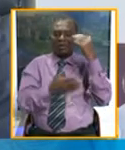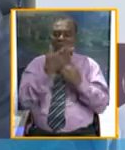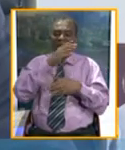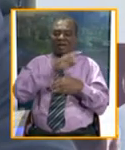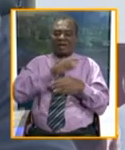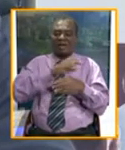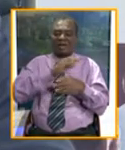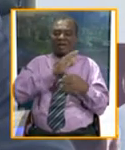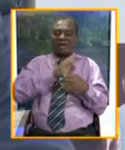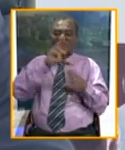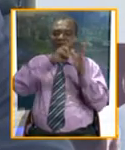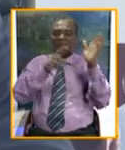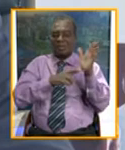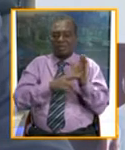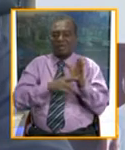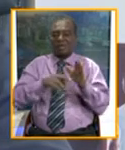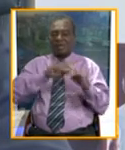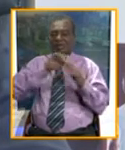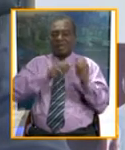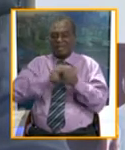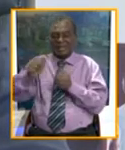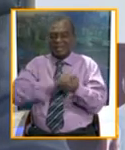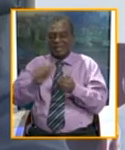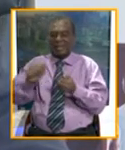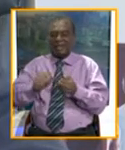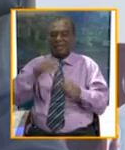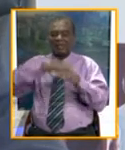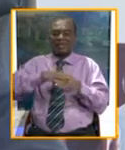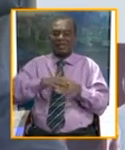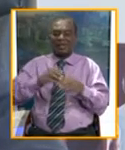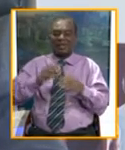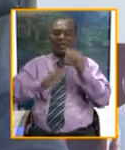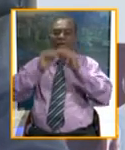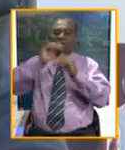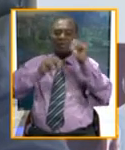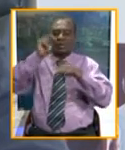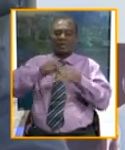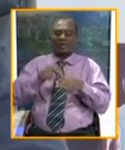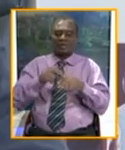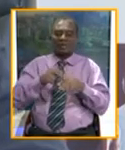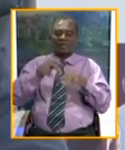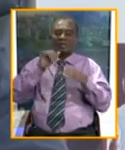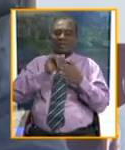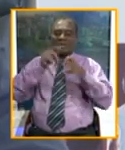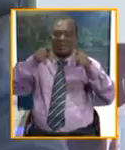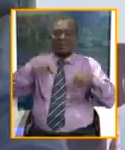rapport aux défaillances éventuelles sur les constructions qu'elles réalisent, ces